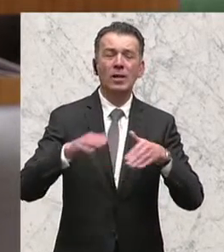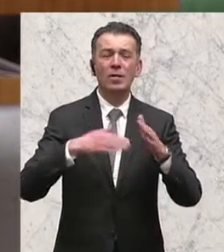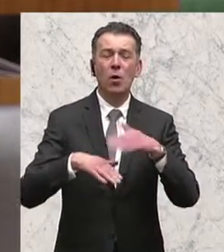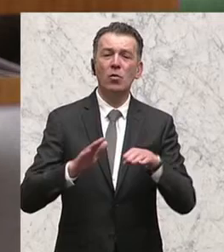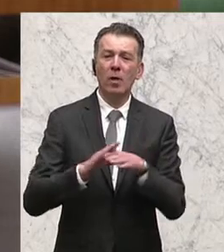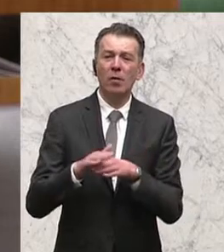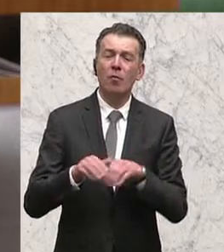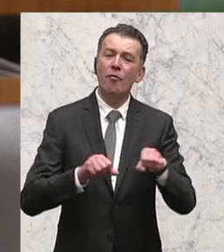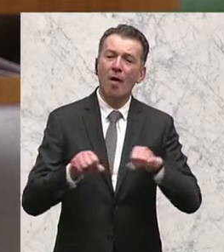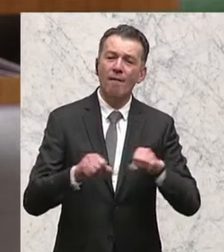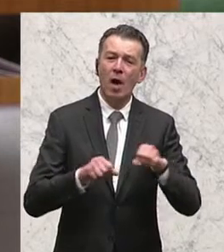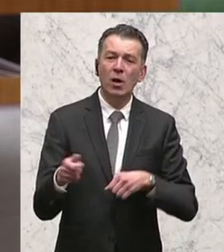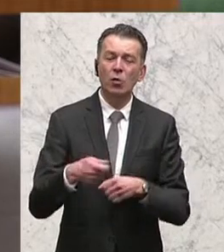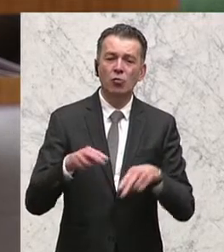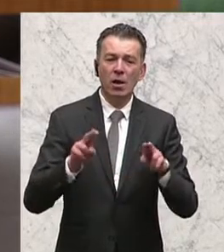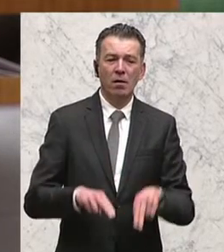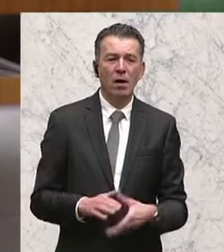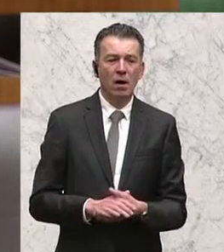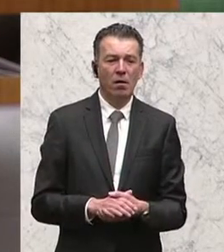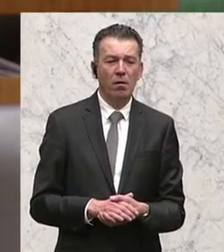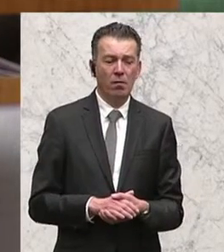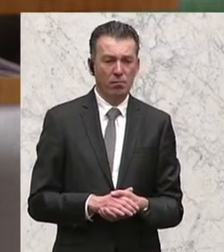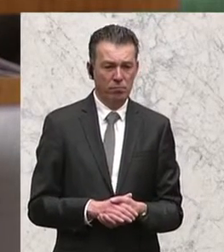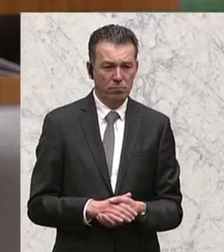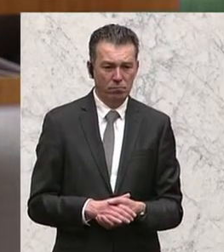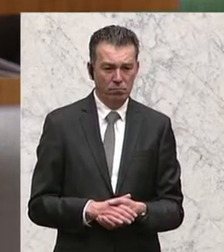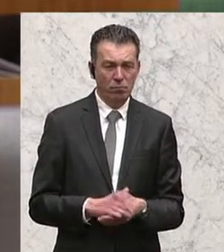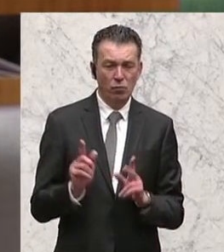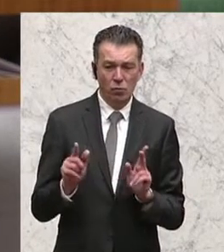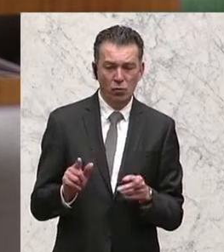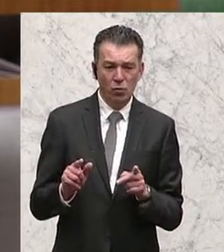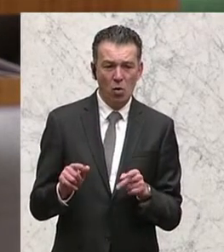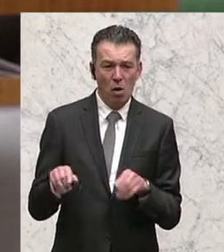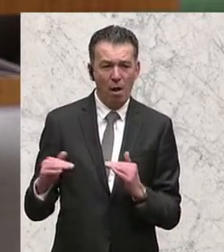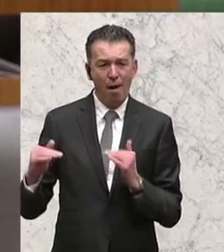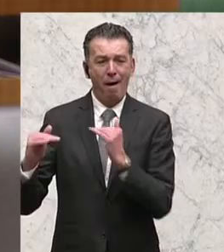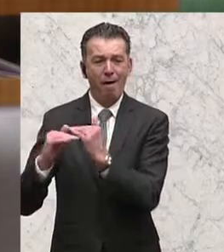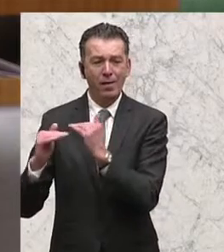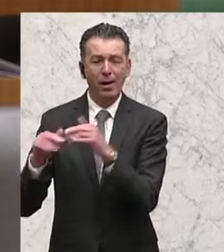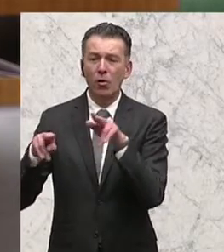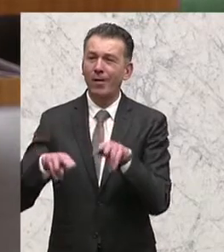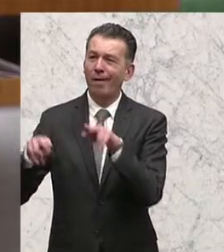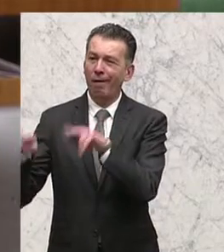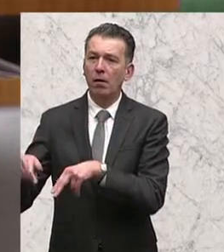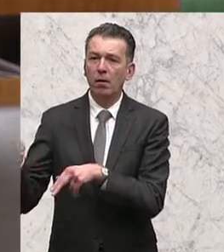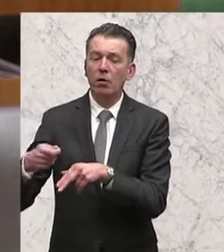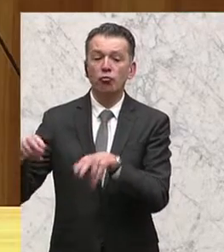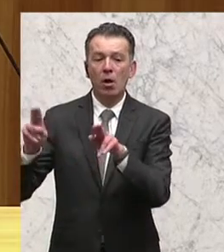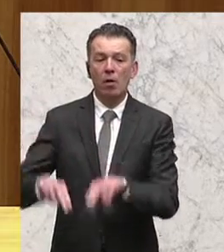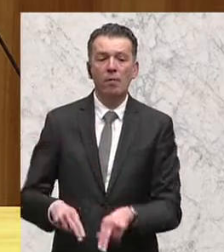im Verwaltungsstrafrecht in Anlehnung auf die gerichtliche Strafrecht zukünftig verhindert werden sollten? Herr